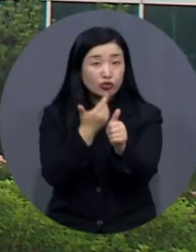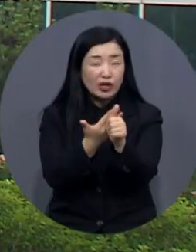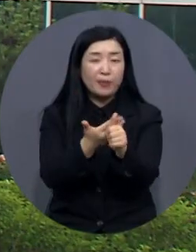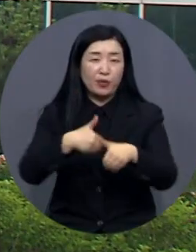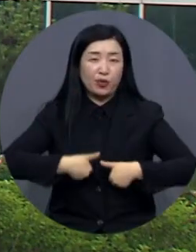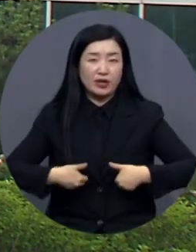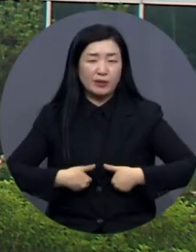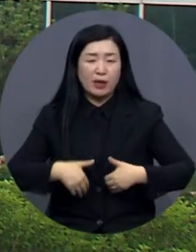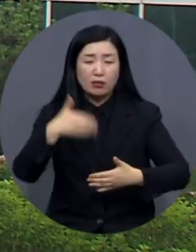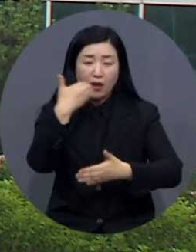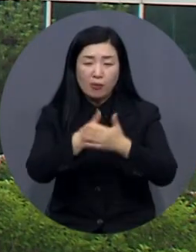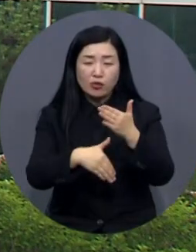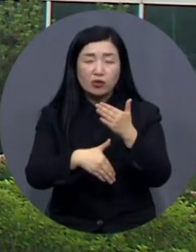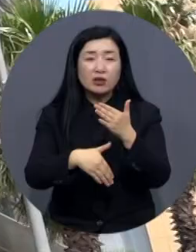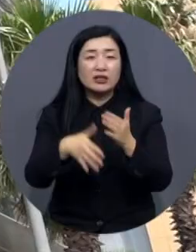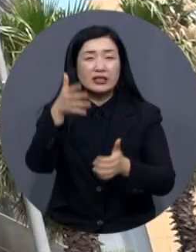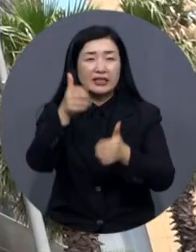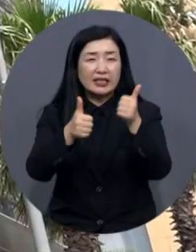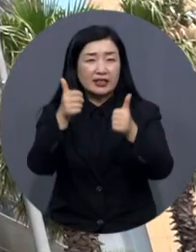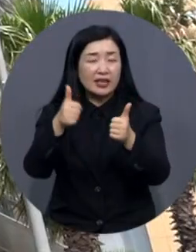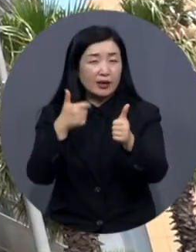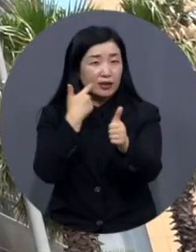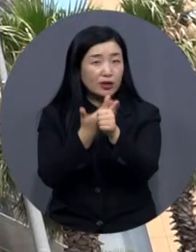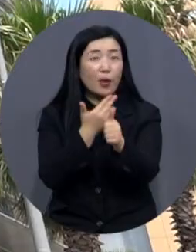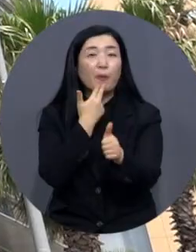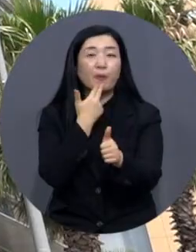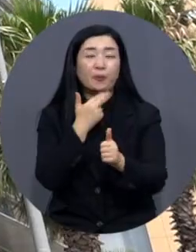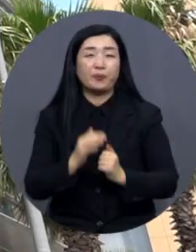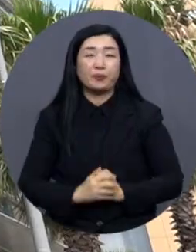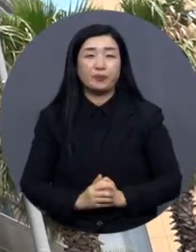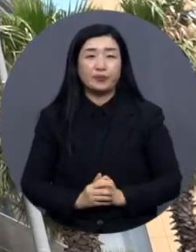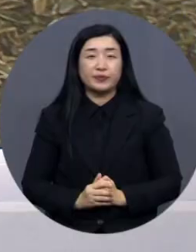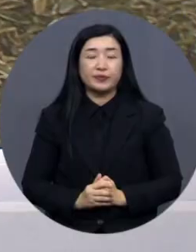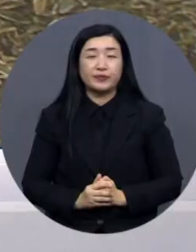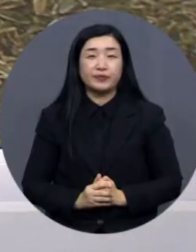나머지 기관장에 대한 규정은 없었습니다.